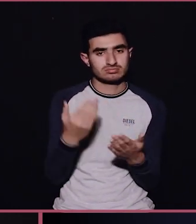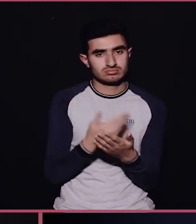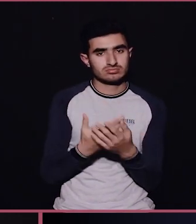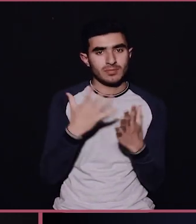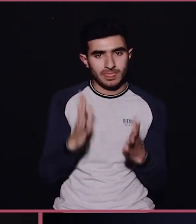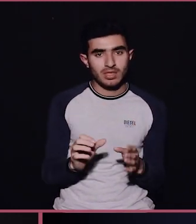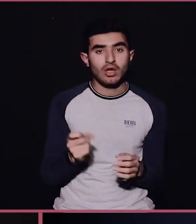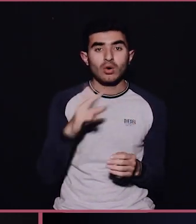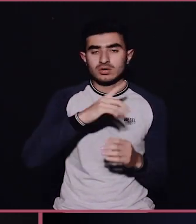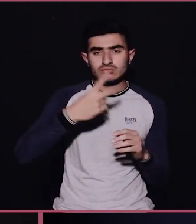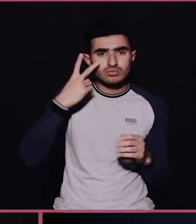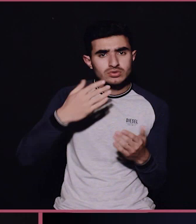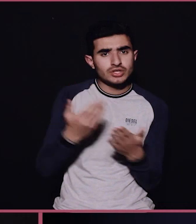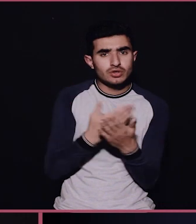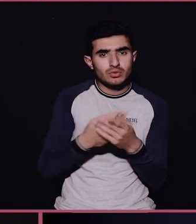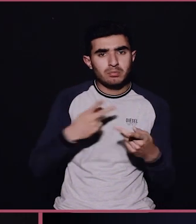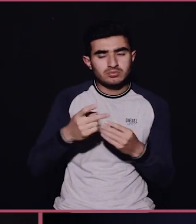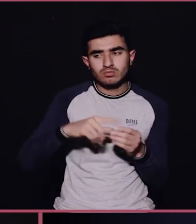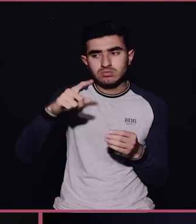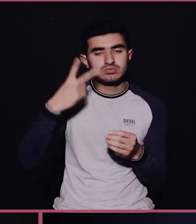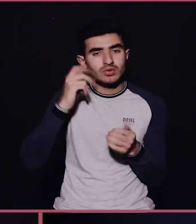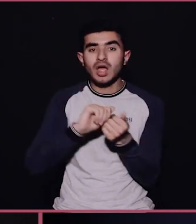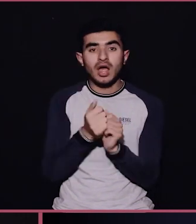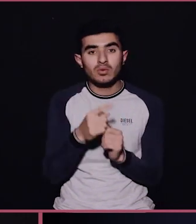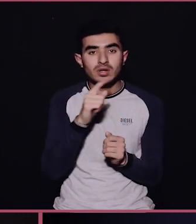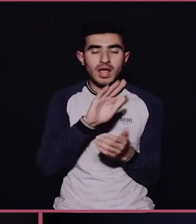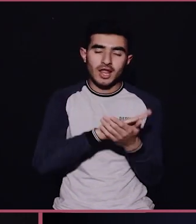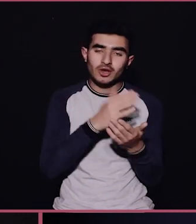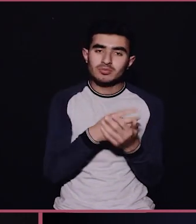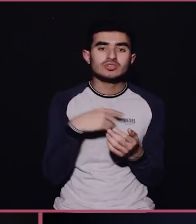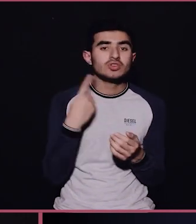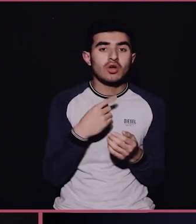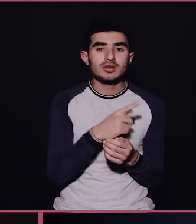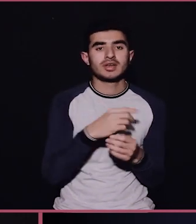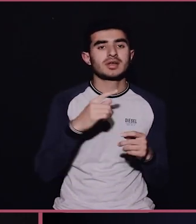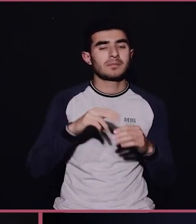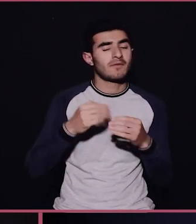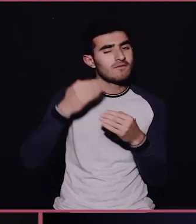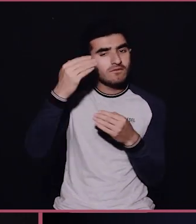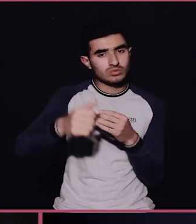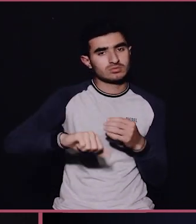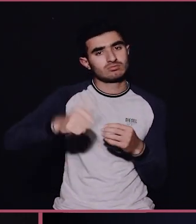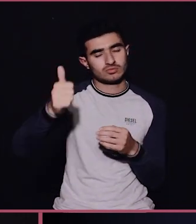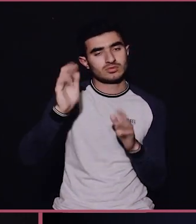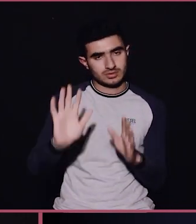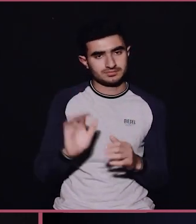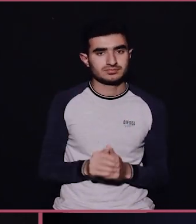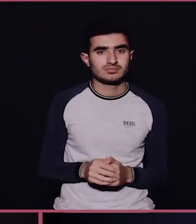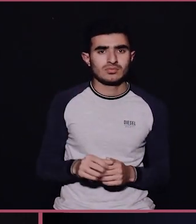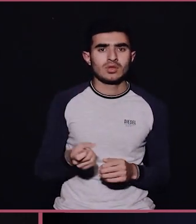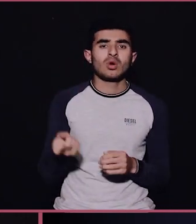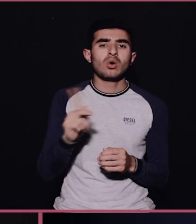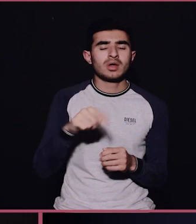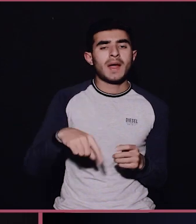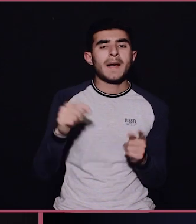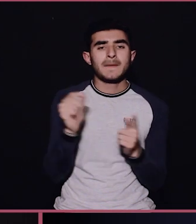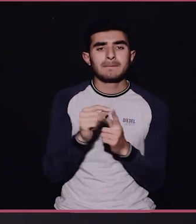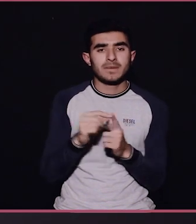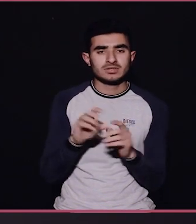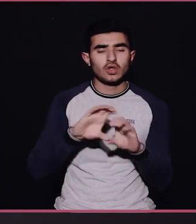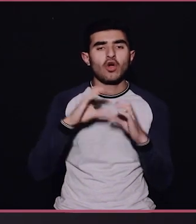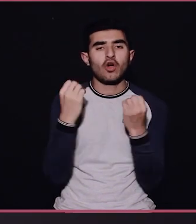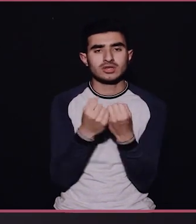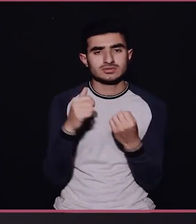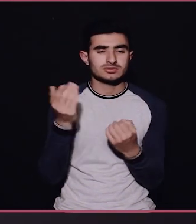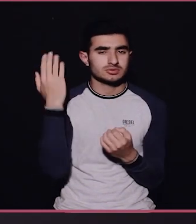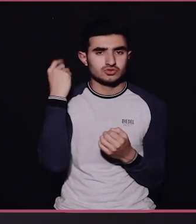کمپنیز آئی ہیں. اور یہ ہائی انویسٹر کانفیڈنس جو ہے یہ ڈائریکٹ انٹرپریٹیشن ہے اس انڈسٹری کی گروتھ کی اور اس انڈسٹری کے فیوچر پوٹینشیل کی.